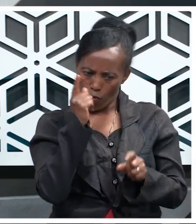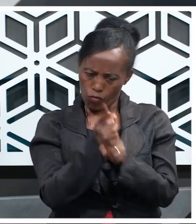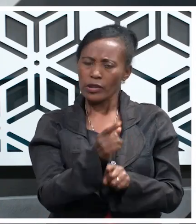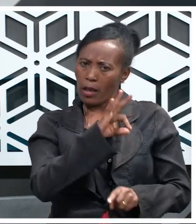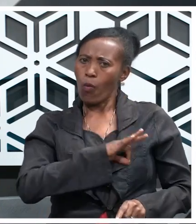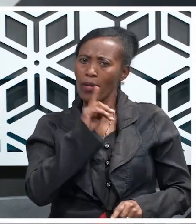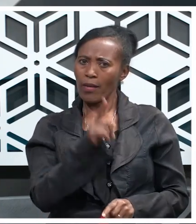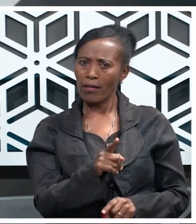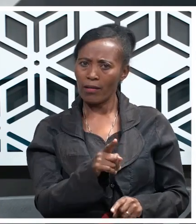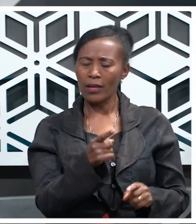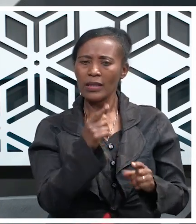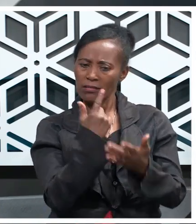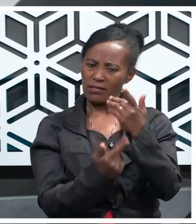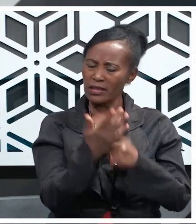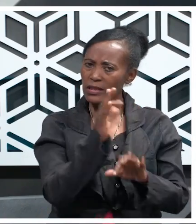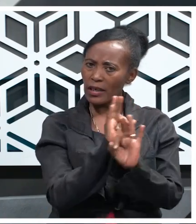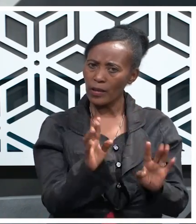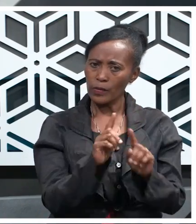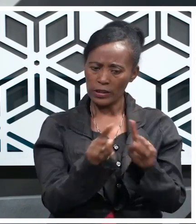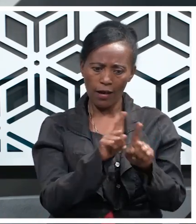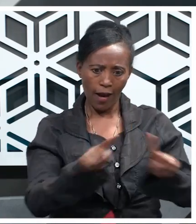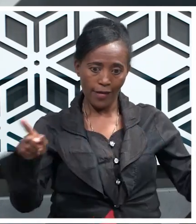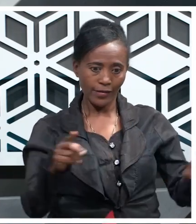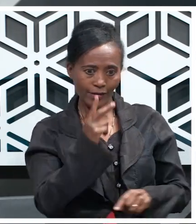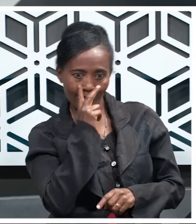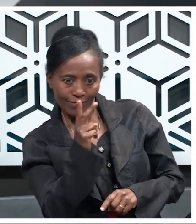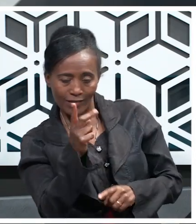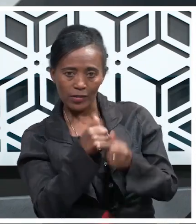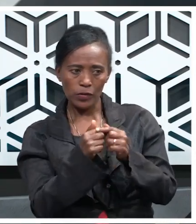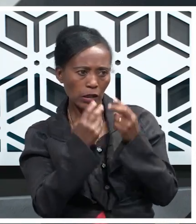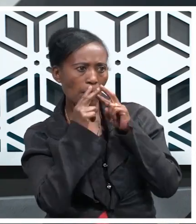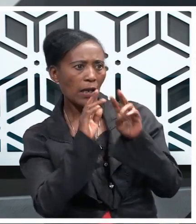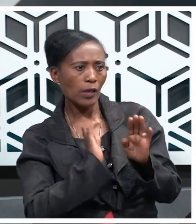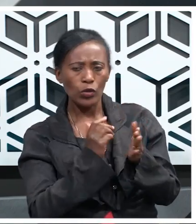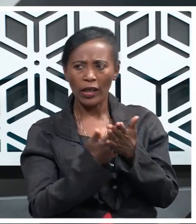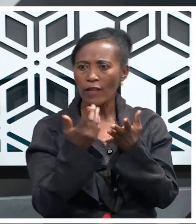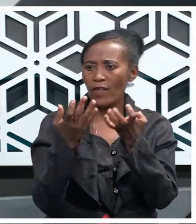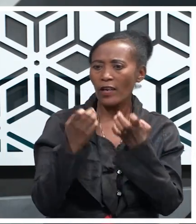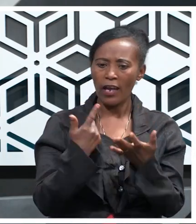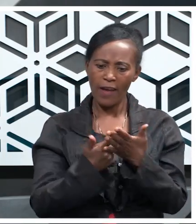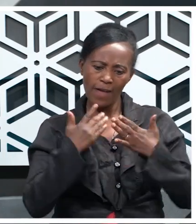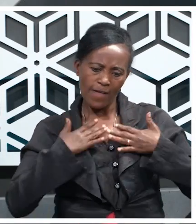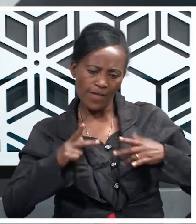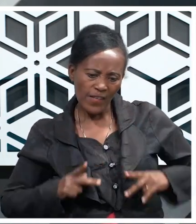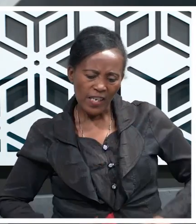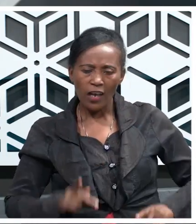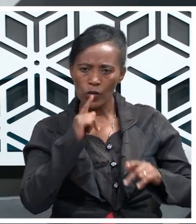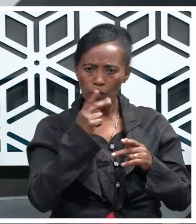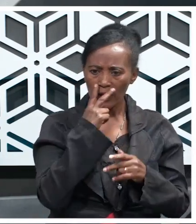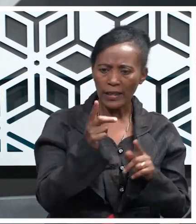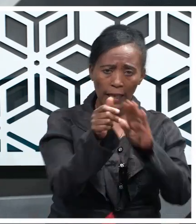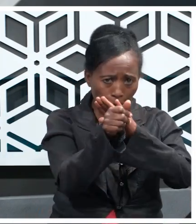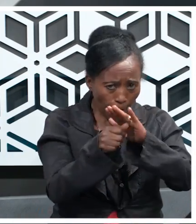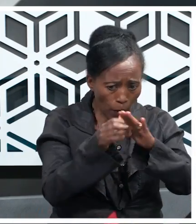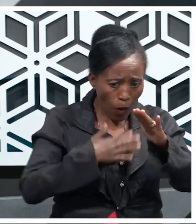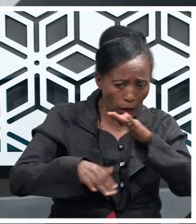ሳይሆን ኦፍ ኮርስ ያዋጣል ድርድር የለም ምክንያቱም ለየት ባለ ነገር ስትመጪ ኦዲየንስ ኒው ነገር ነው የሚፈልገው ኒው ፊዚካል ነው የሚታየው